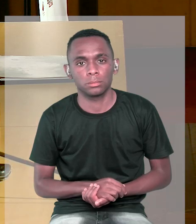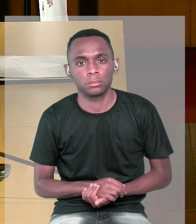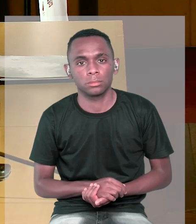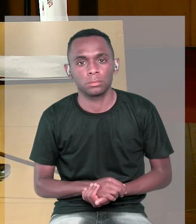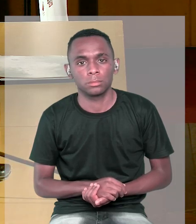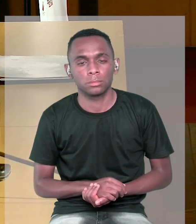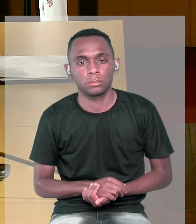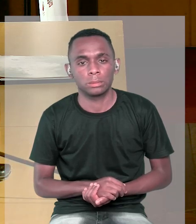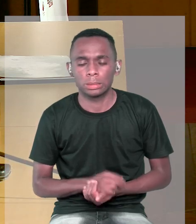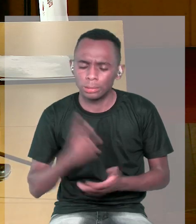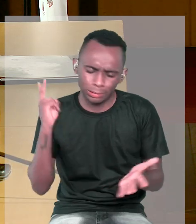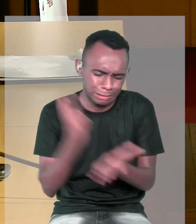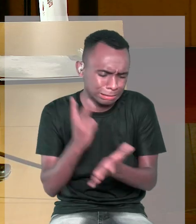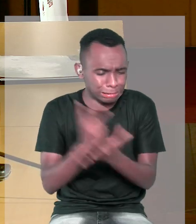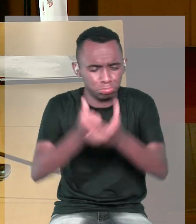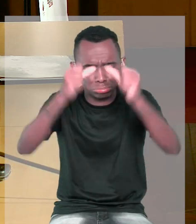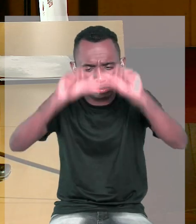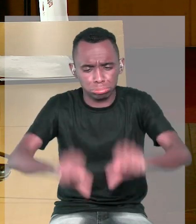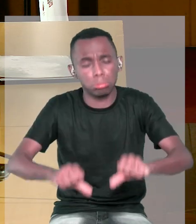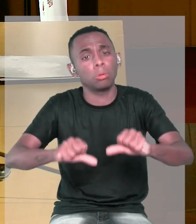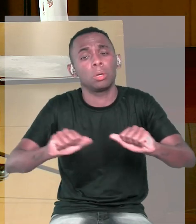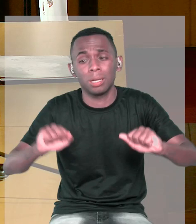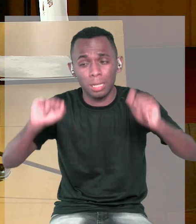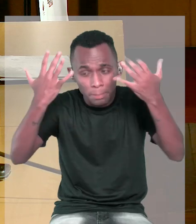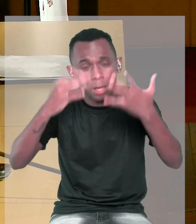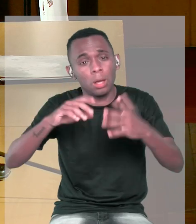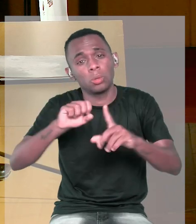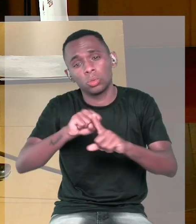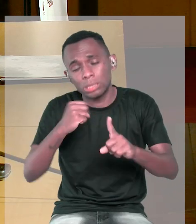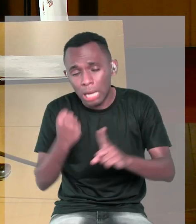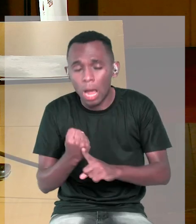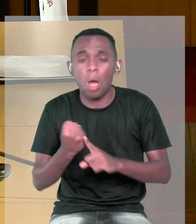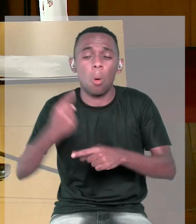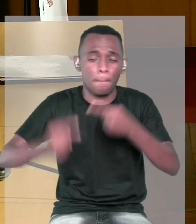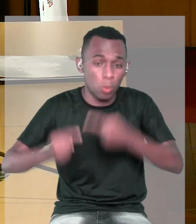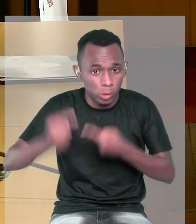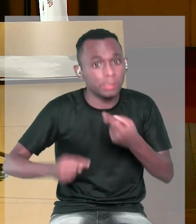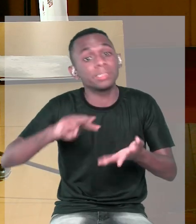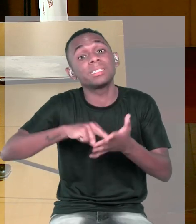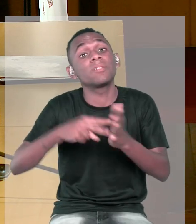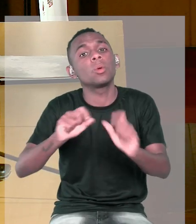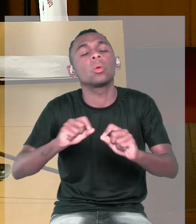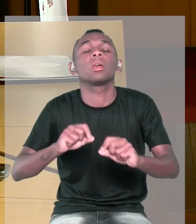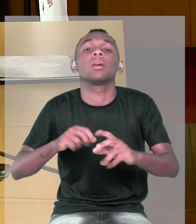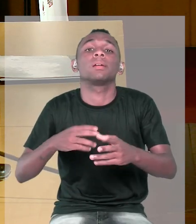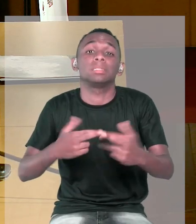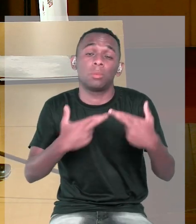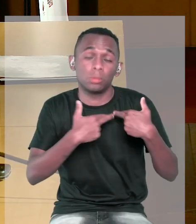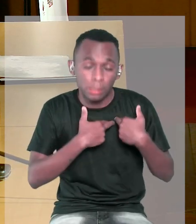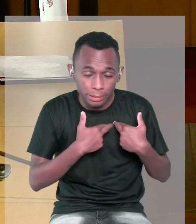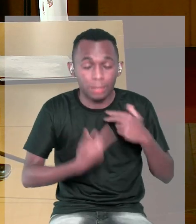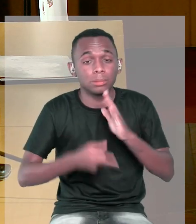privative. Toda a crise atual climática, sanitária, política, geopolítica é devida a essa